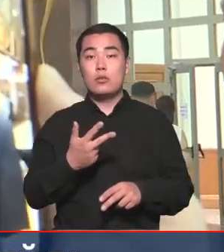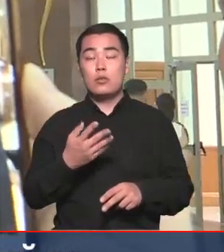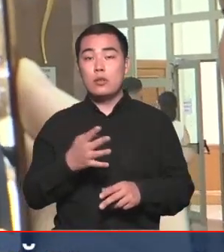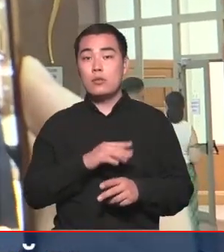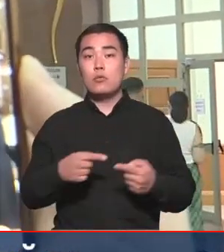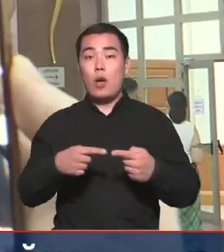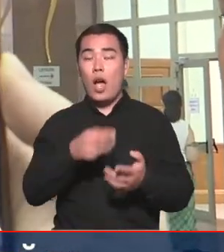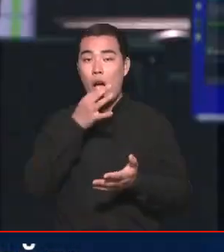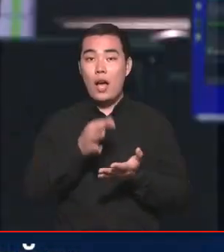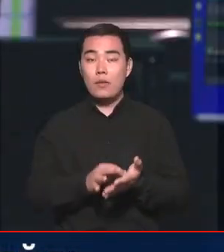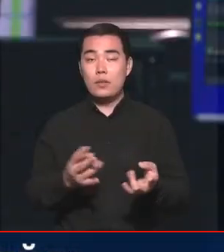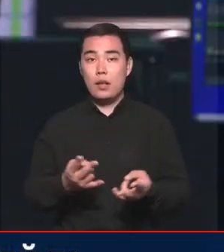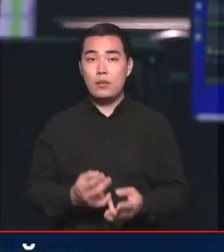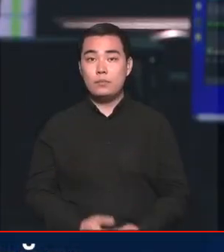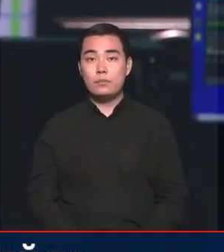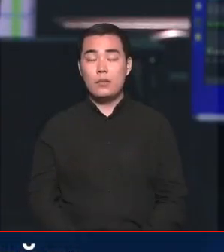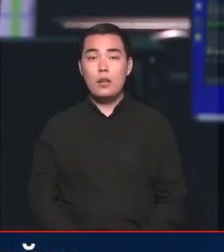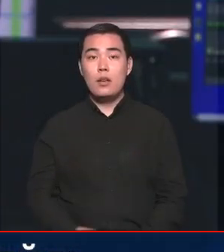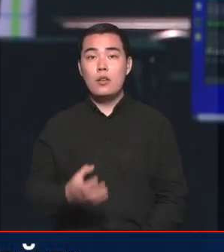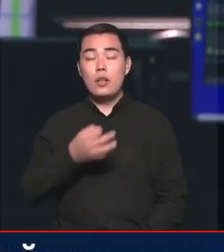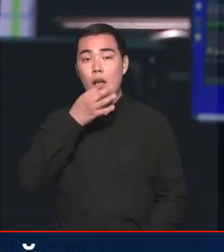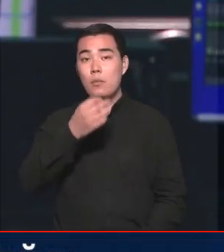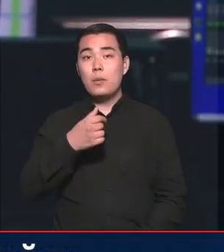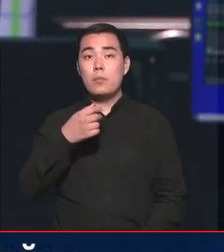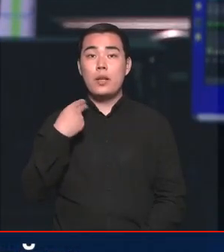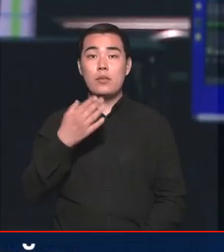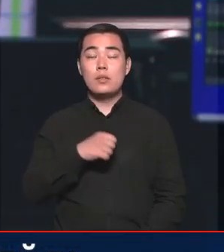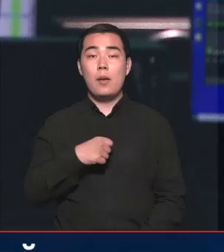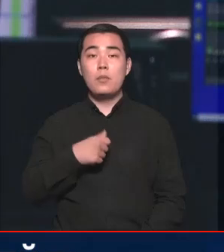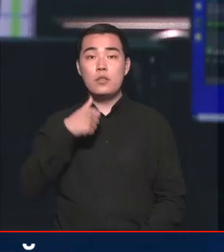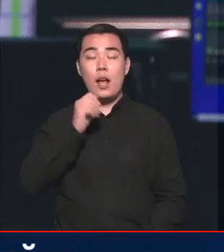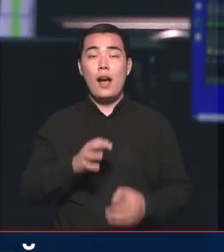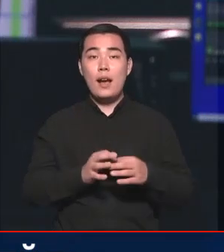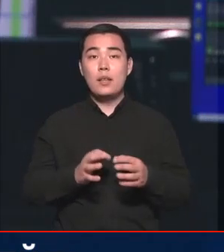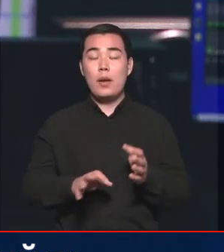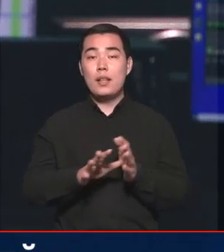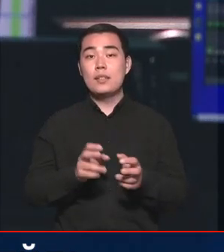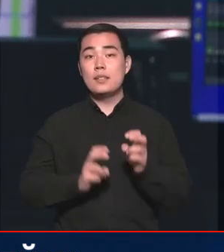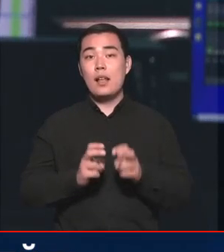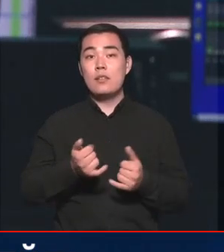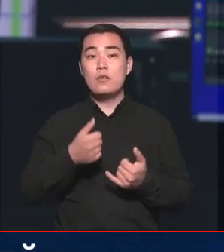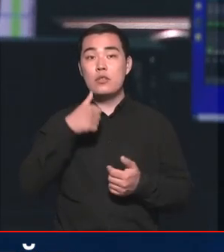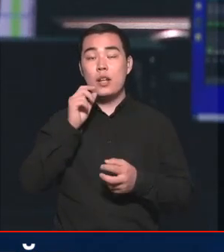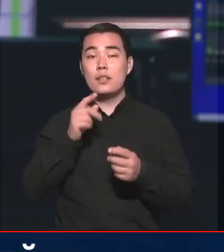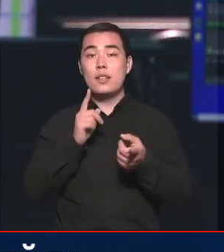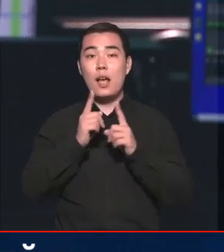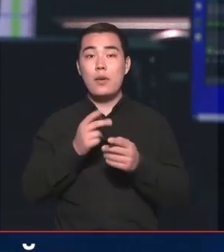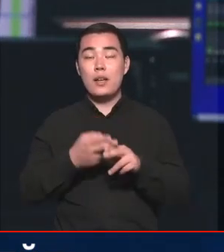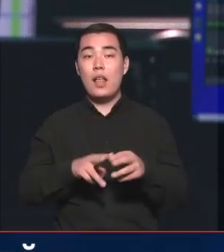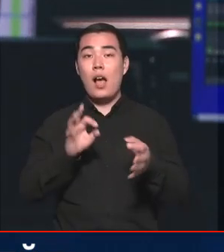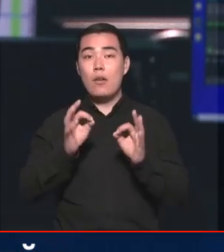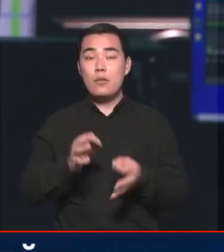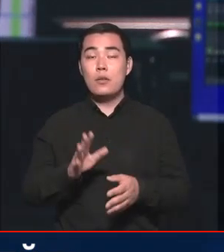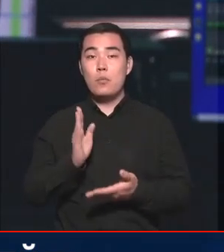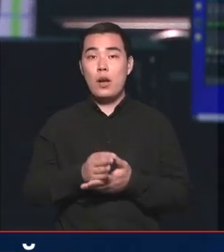берілу керек. Айта кетейік, кеше президент атом электр станциясын салу жөнінде референдум осы күзде өтетінін мәлімдеген